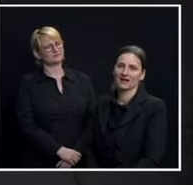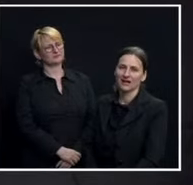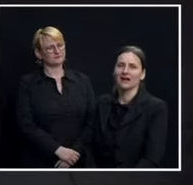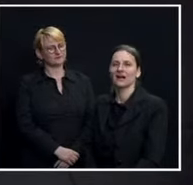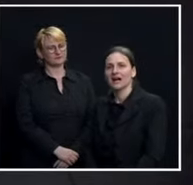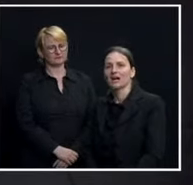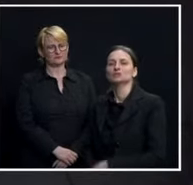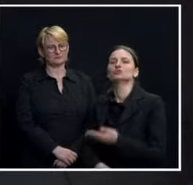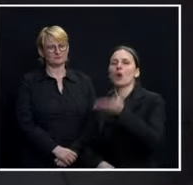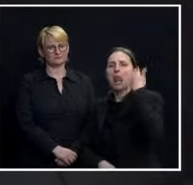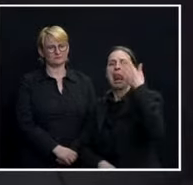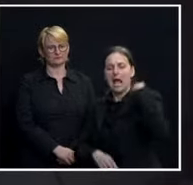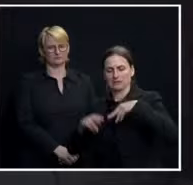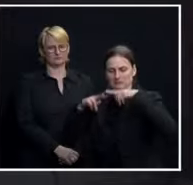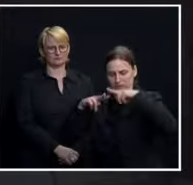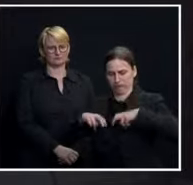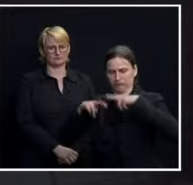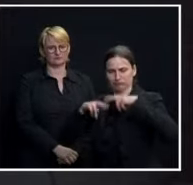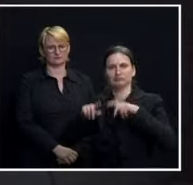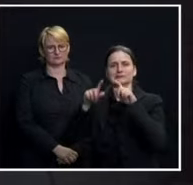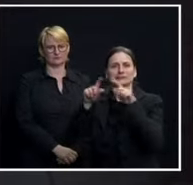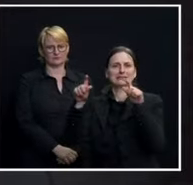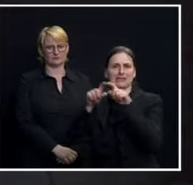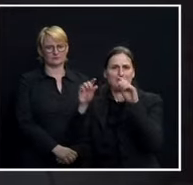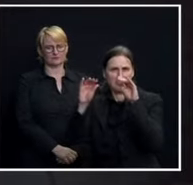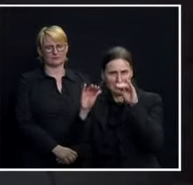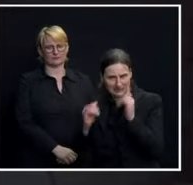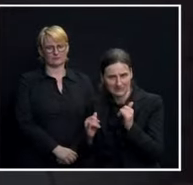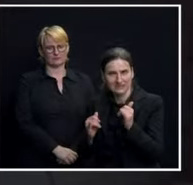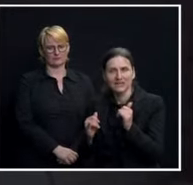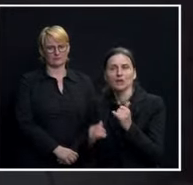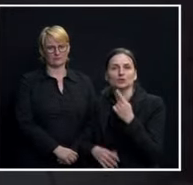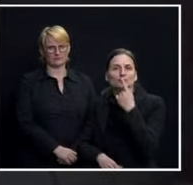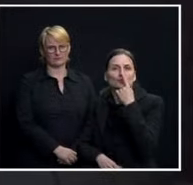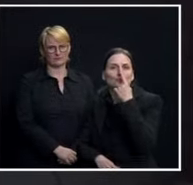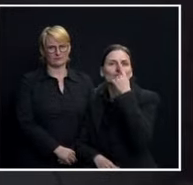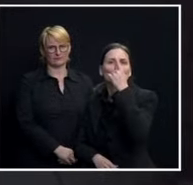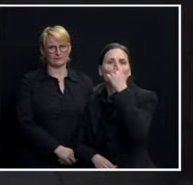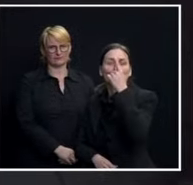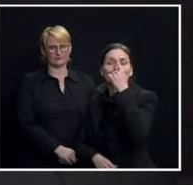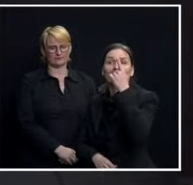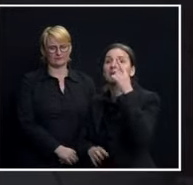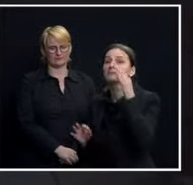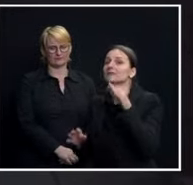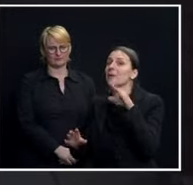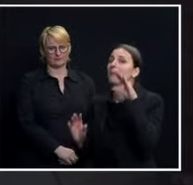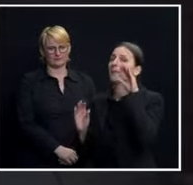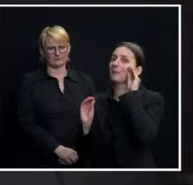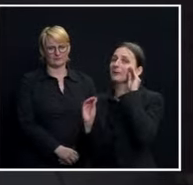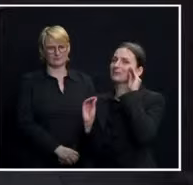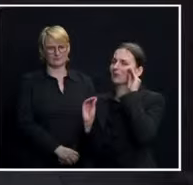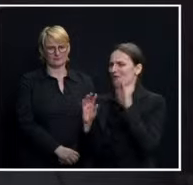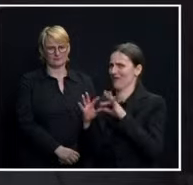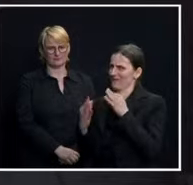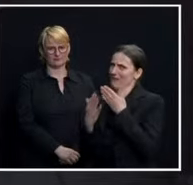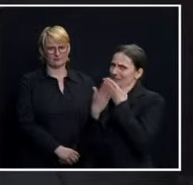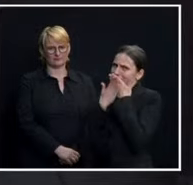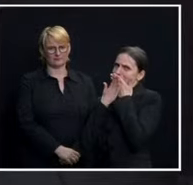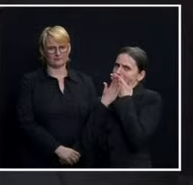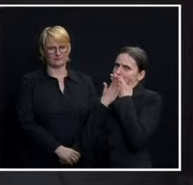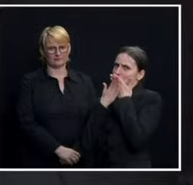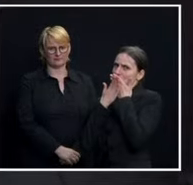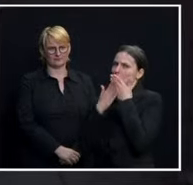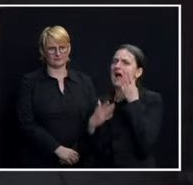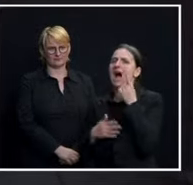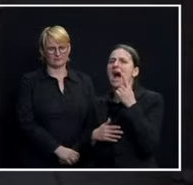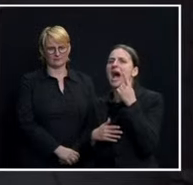ich habe mich schon lange, lange Zeit eigentlich mit diesem Thema beschäftigt. Und durch einen reinen Zufall habe ich dann erfahren, also es war ein Familientabu, dass einer meiner